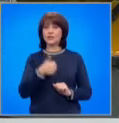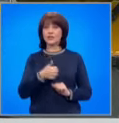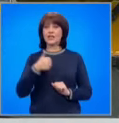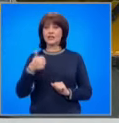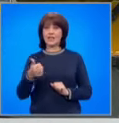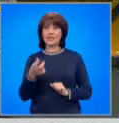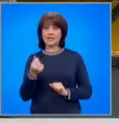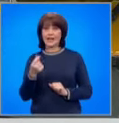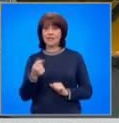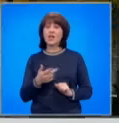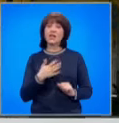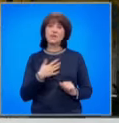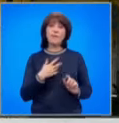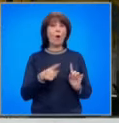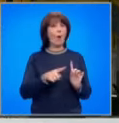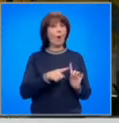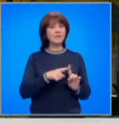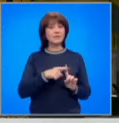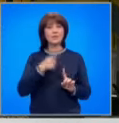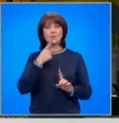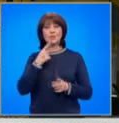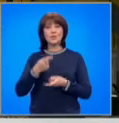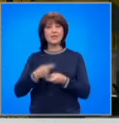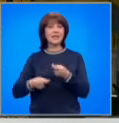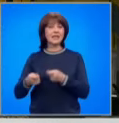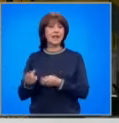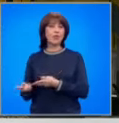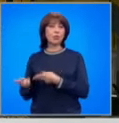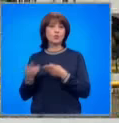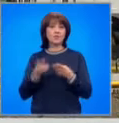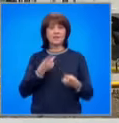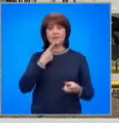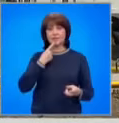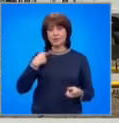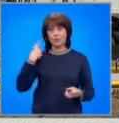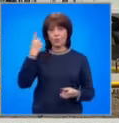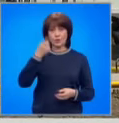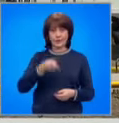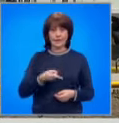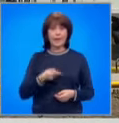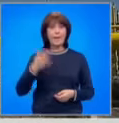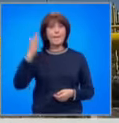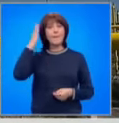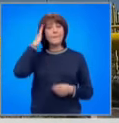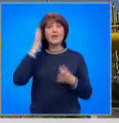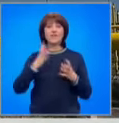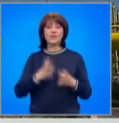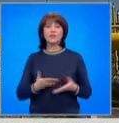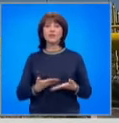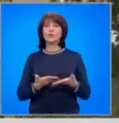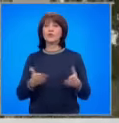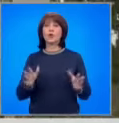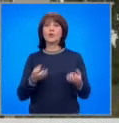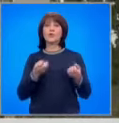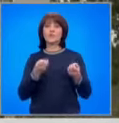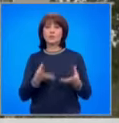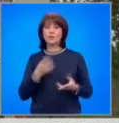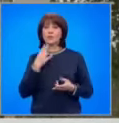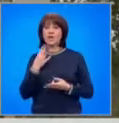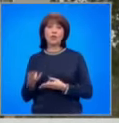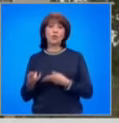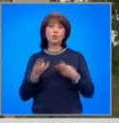оптимист за резултатите от търговете за доставка на синьо гориво за следващата година. Той каза още, че правителството е отворило възможността за